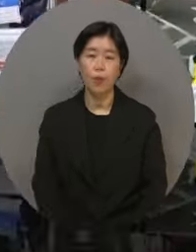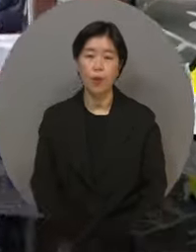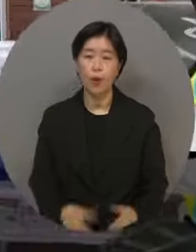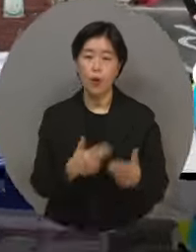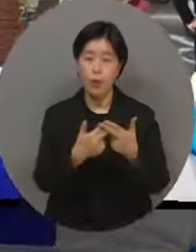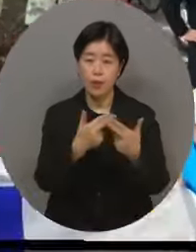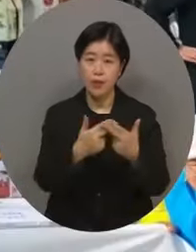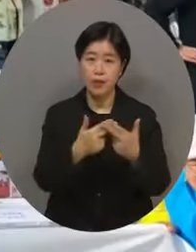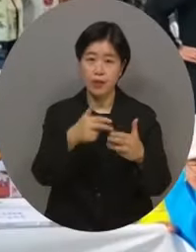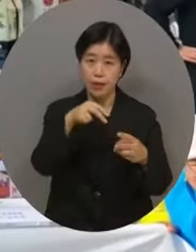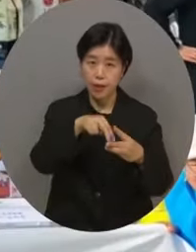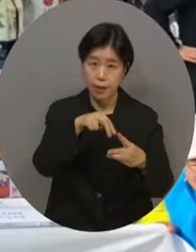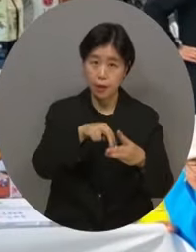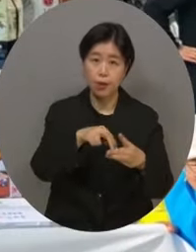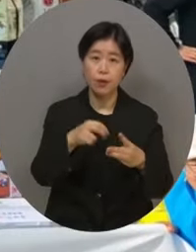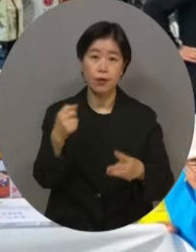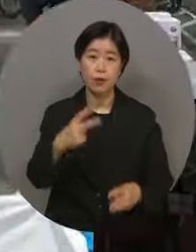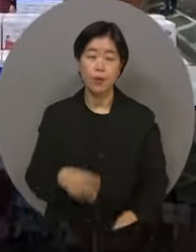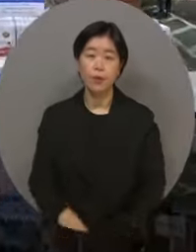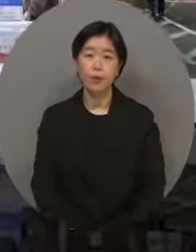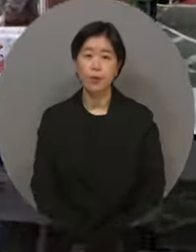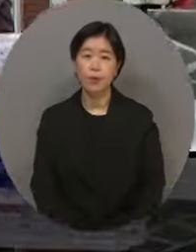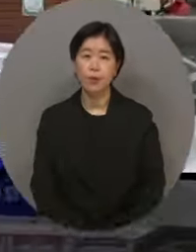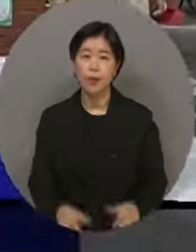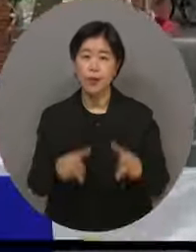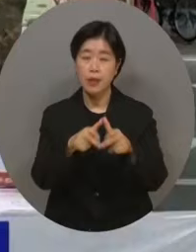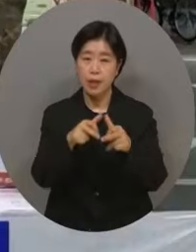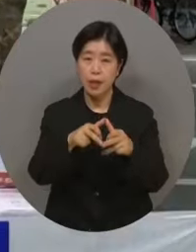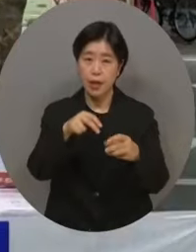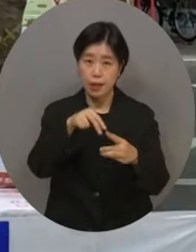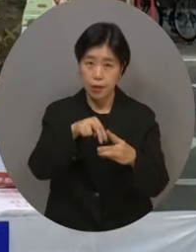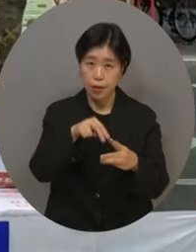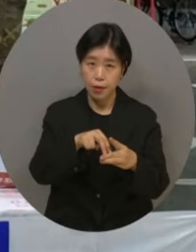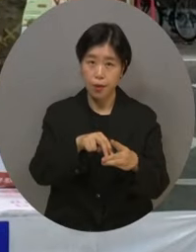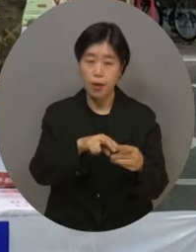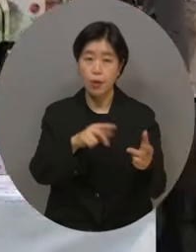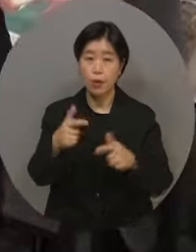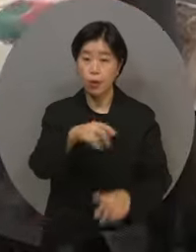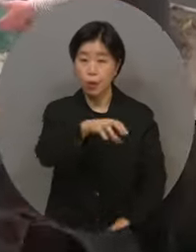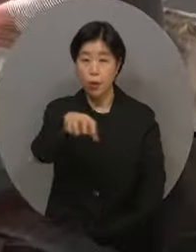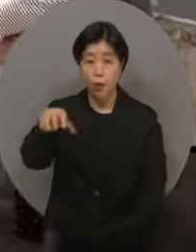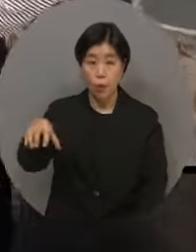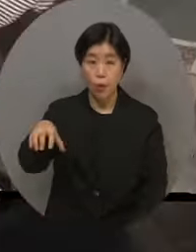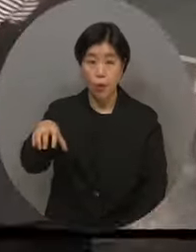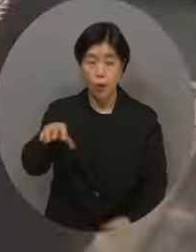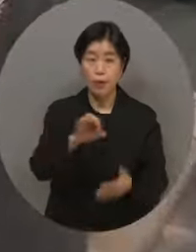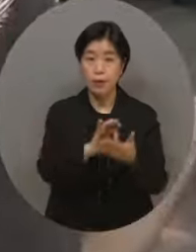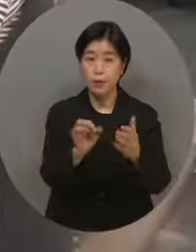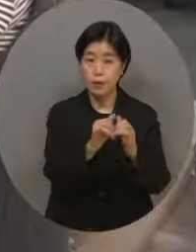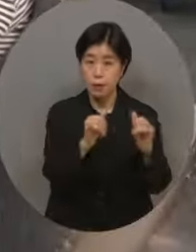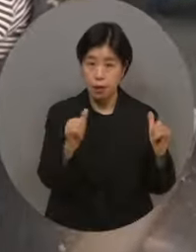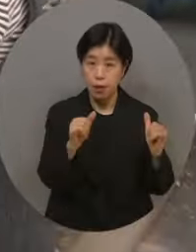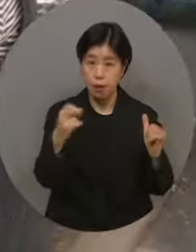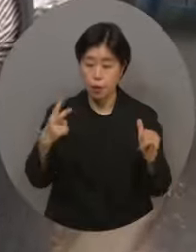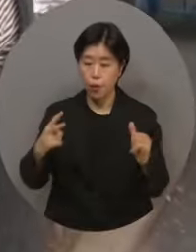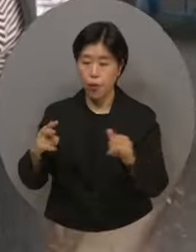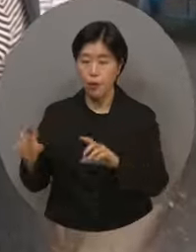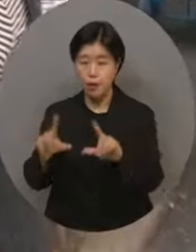정신건강복지센터, 중독관리통합지원센터, 의정부일동주민센터 등의 기관 이용자들과 지역 거주민